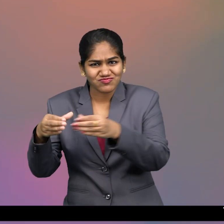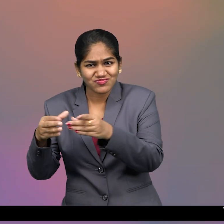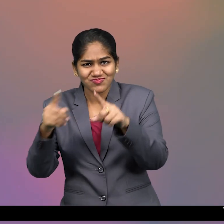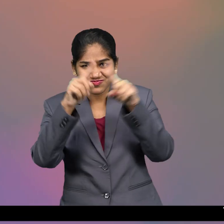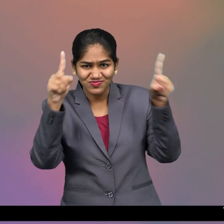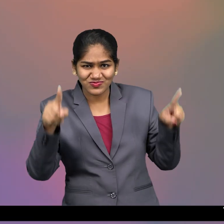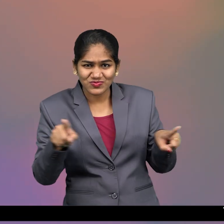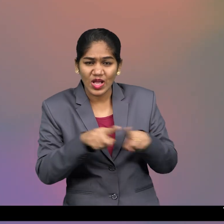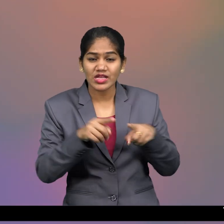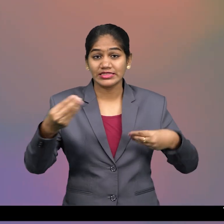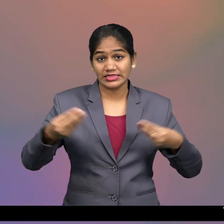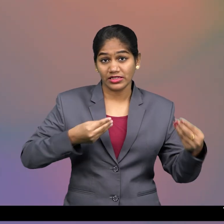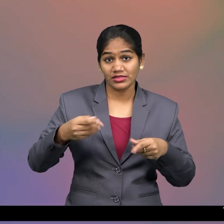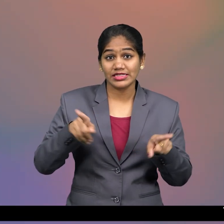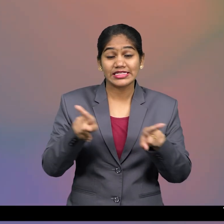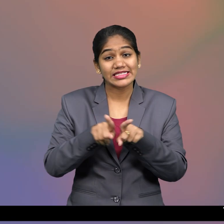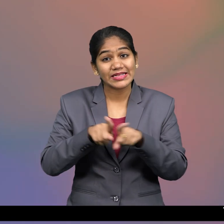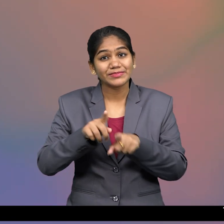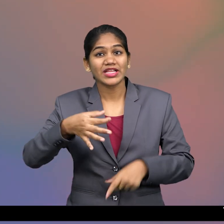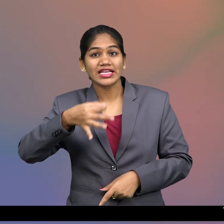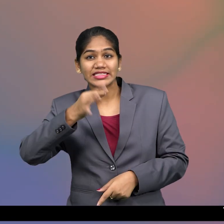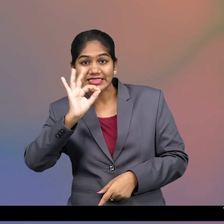चहा, समोसा,